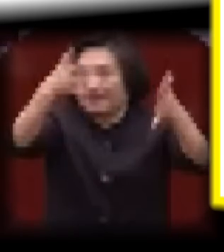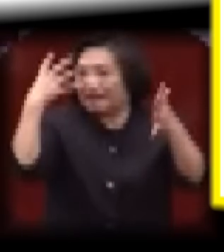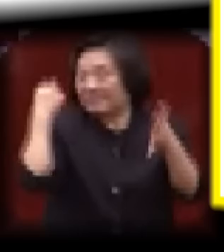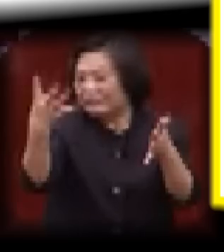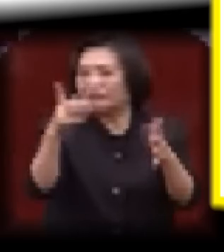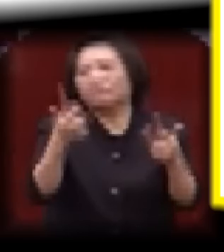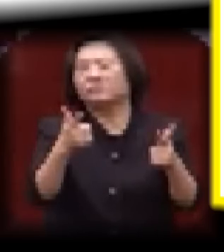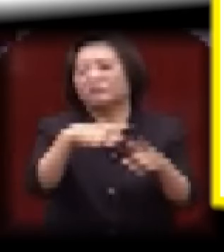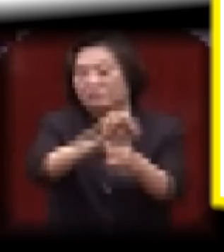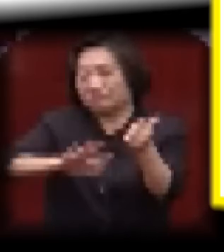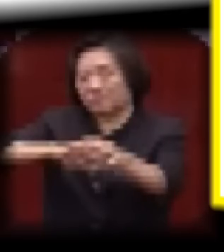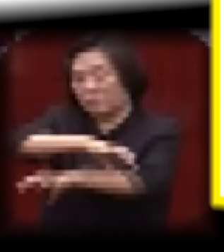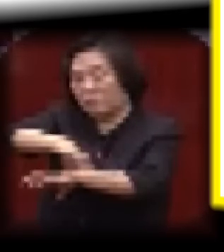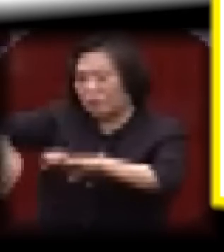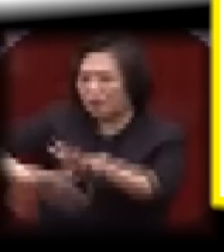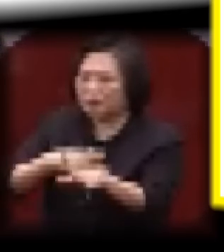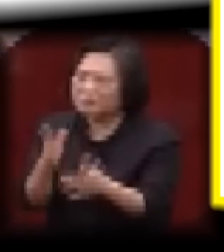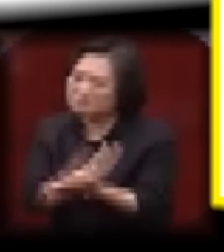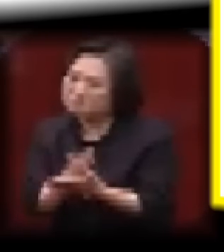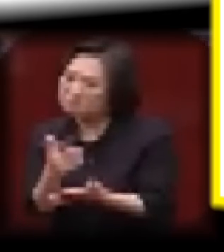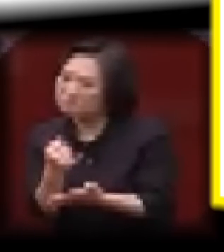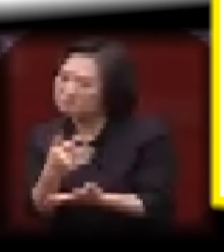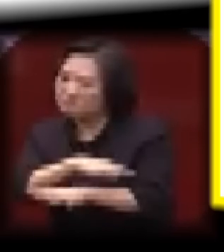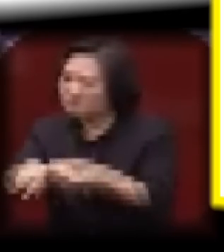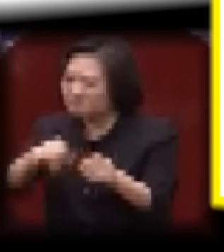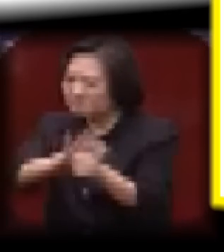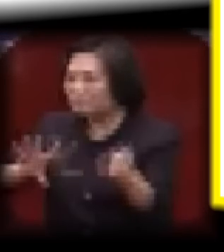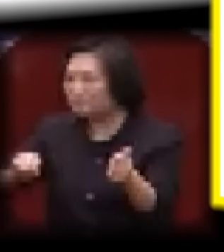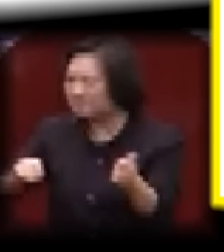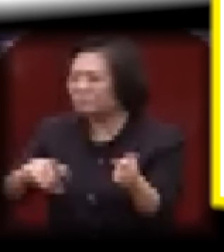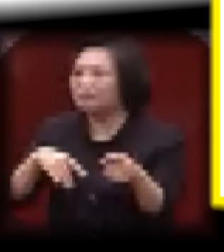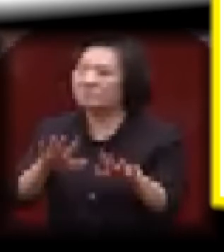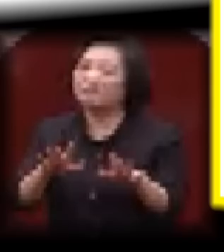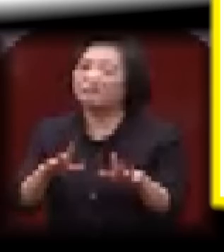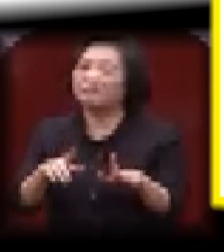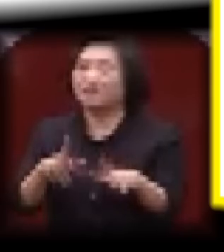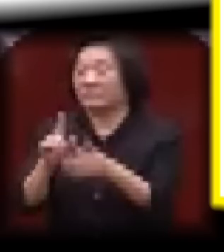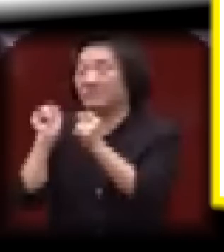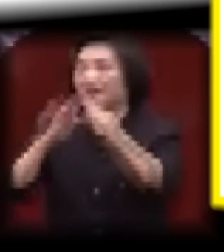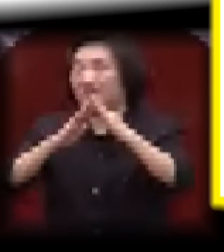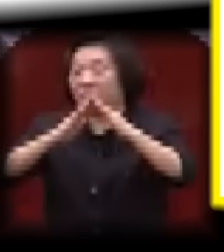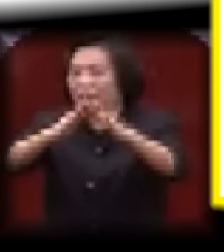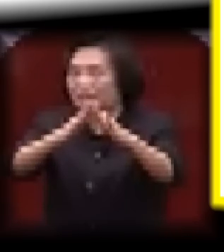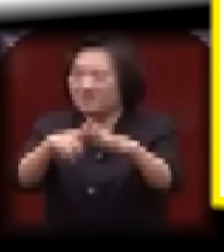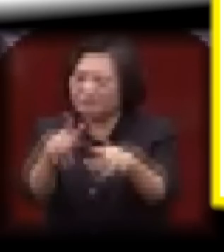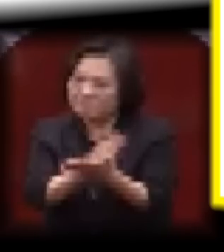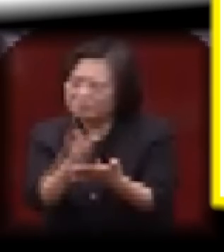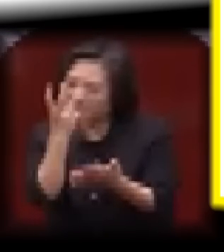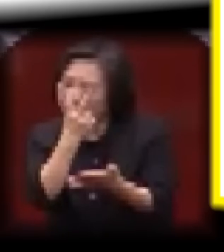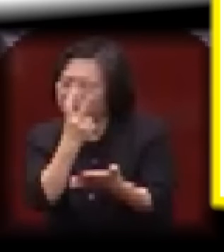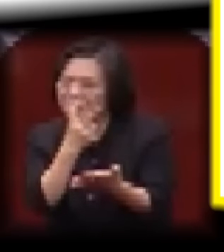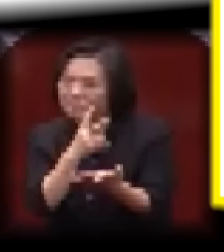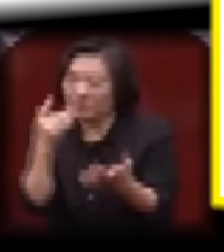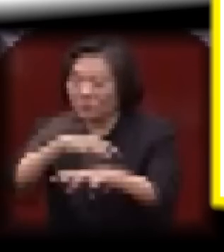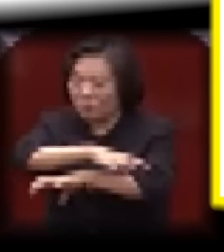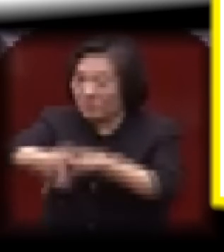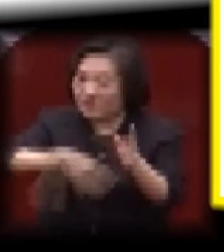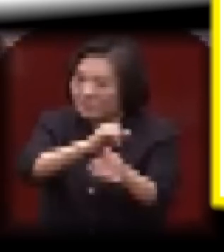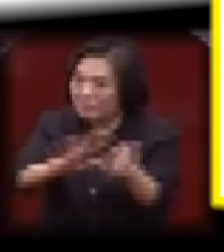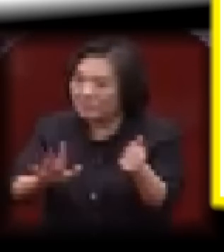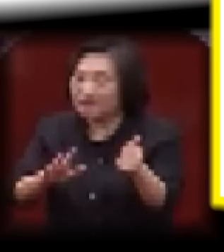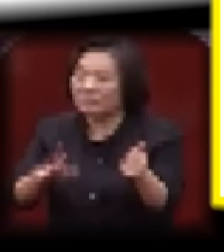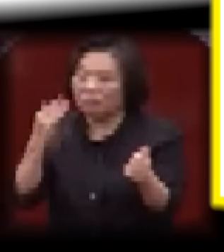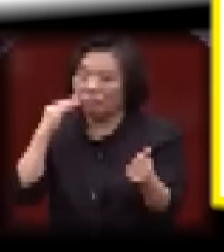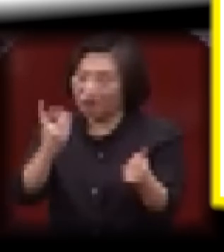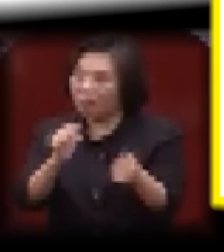环境影响差异评估就可以，所以只要这个进来都审跟环境影响评估过的话，你知道它就可以重新申请一